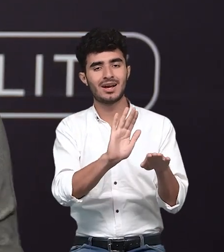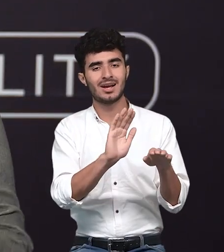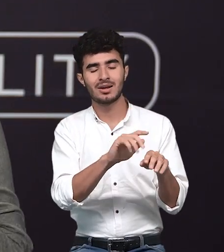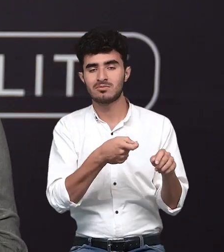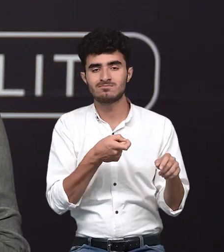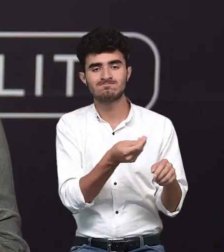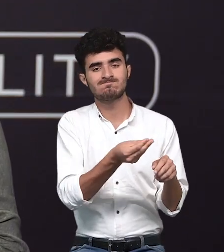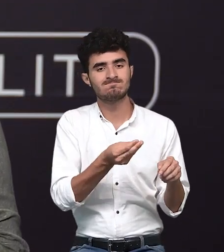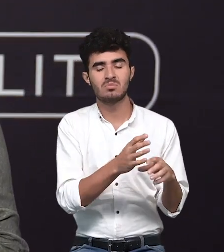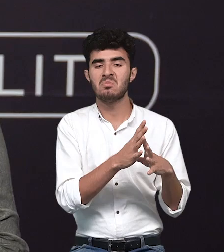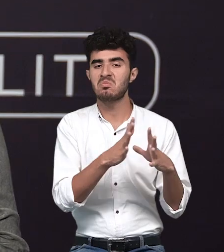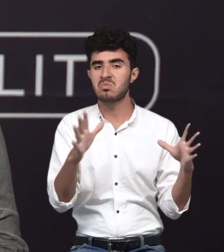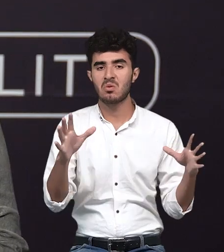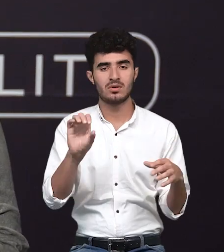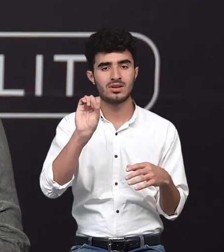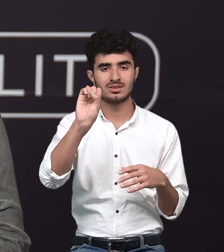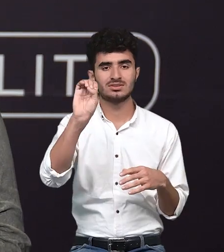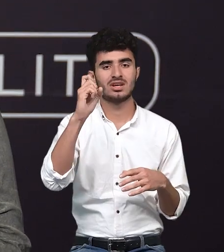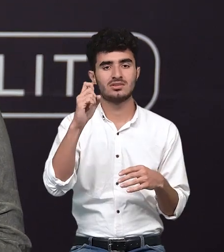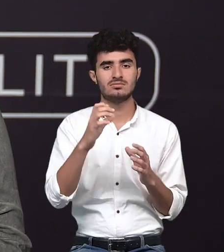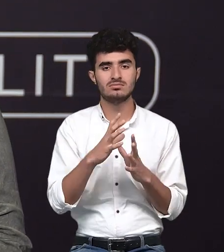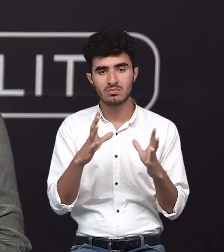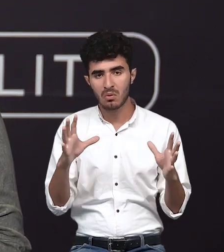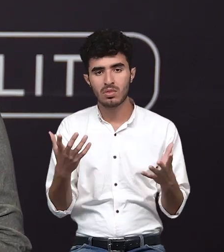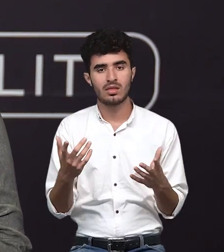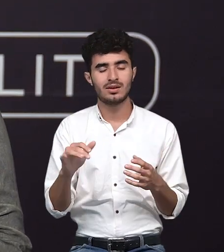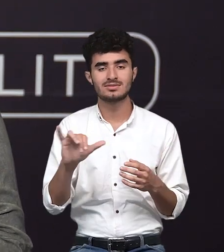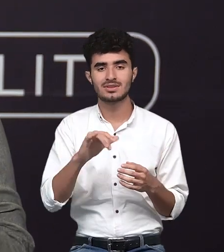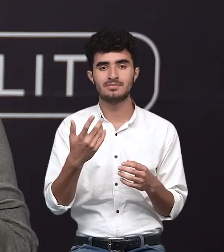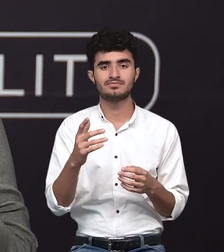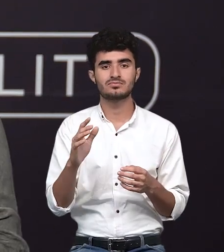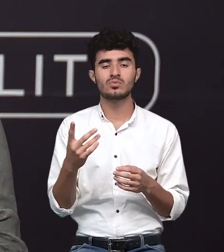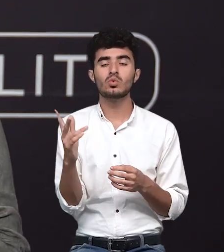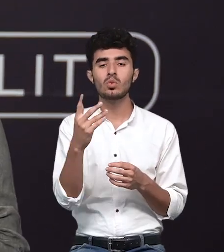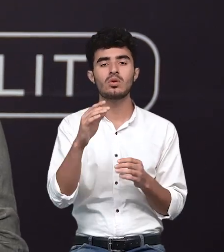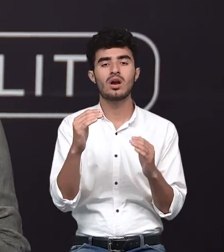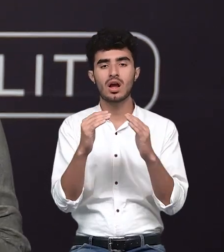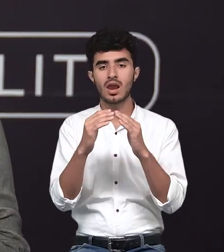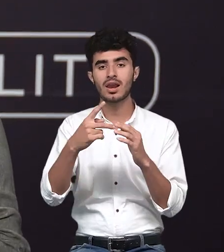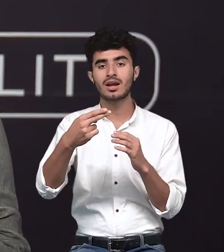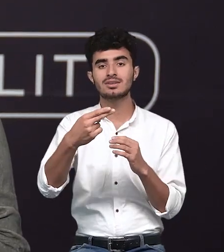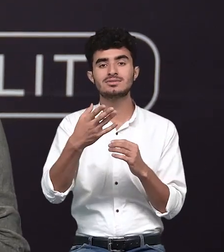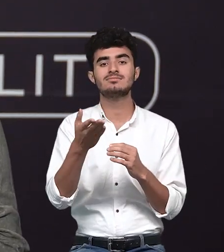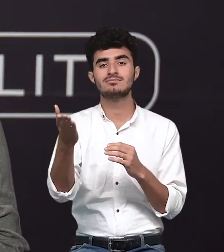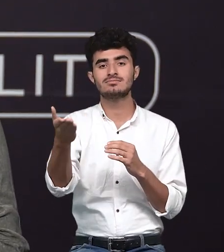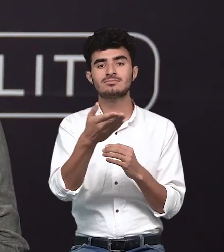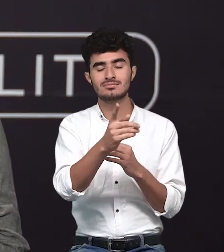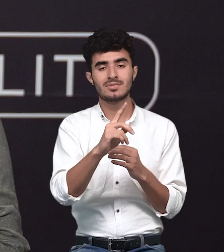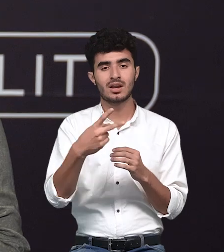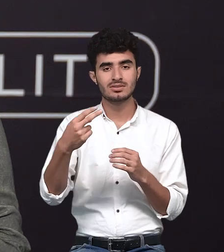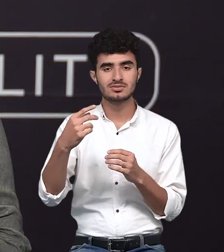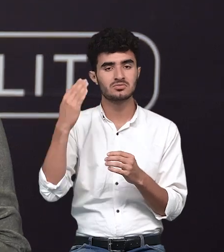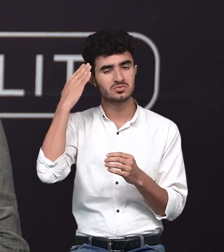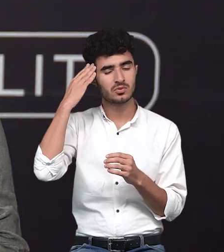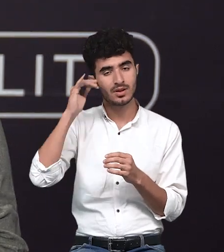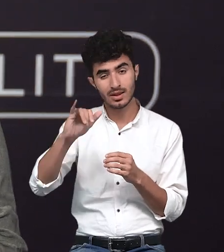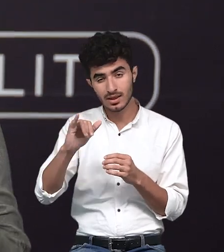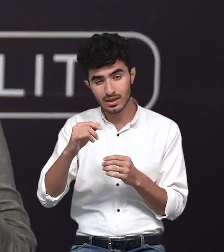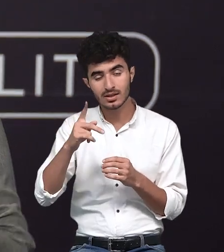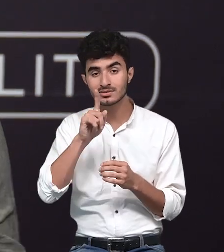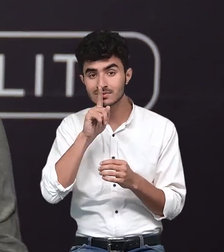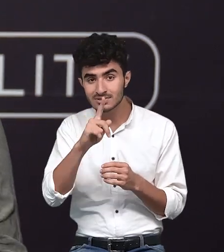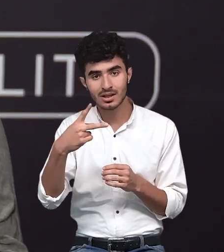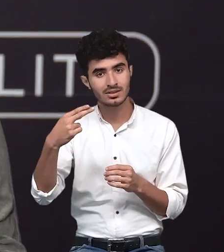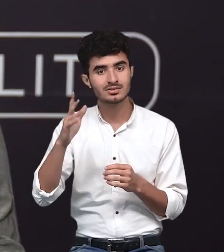एडल्ट भी बच्चों को एक्सप्लॉइट कर देता है। तो ये सारी चीज़ें जो है एक ट्रॉमा बन जाती हैं, जो उनकी पर्सनैलिटी,